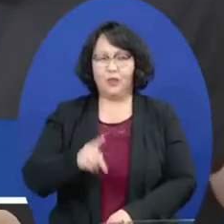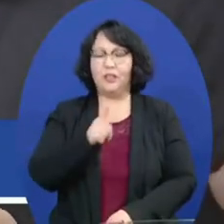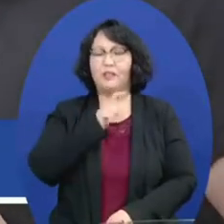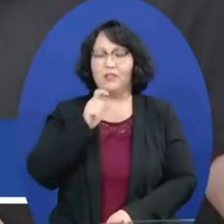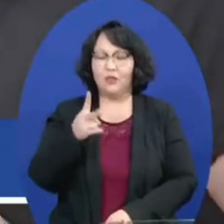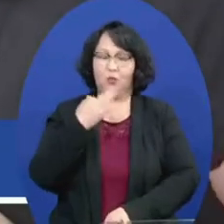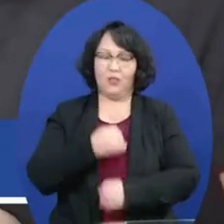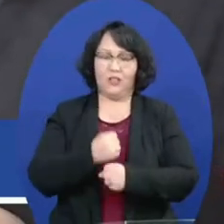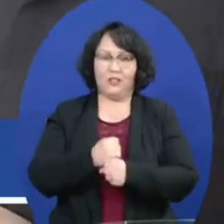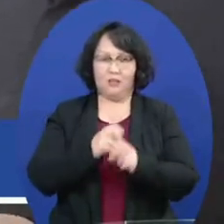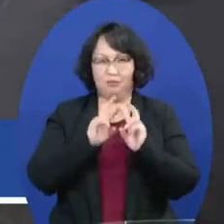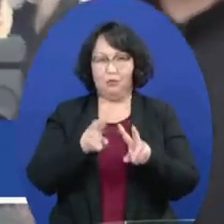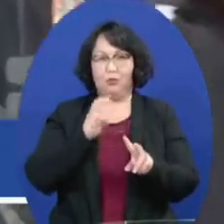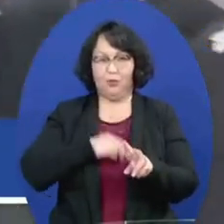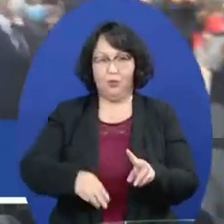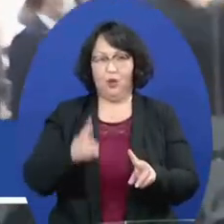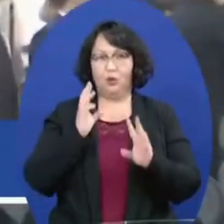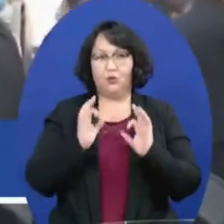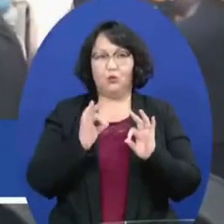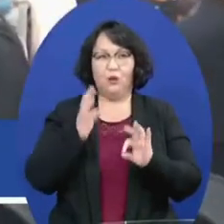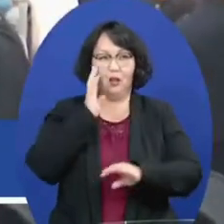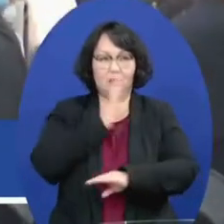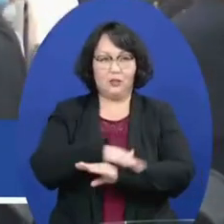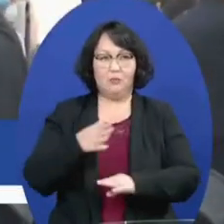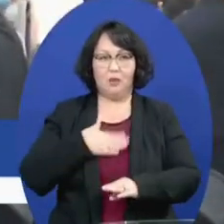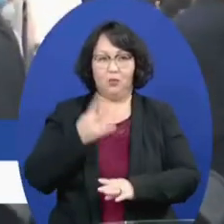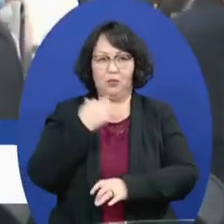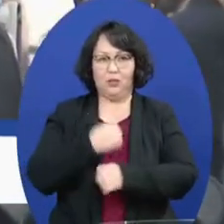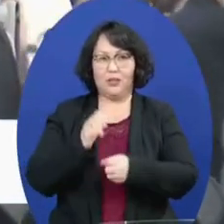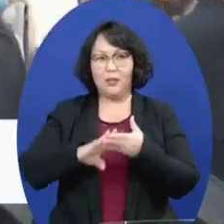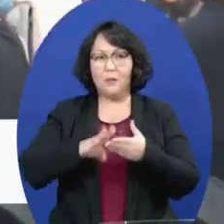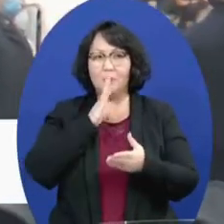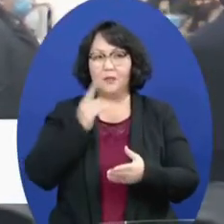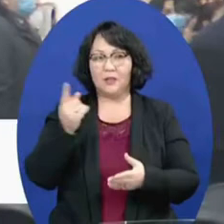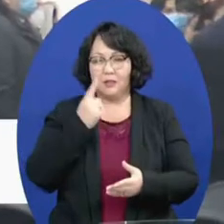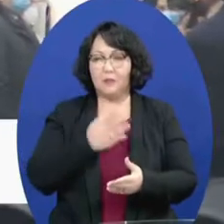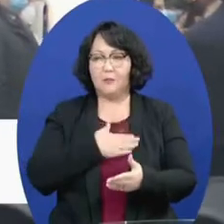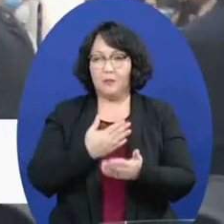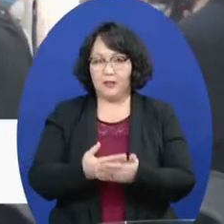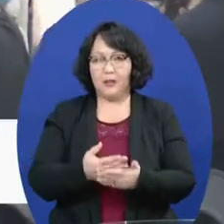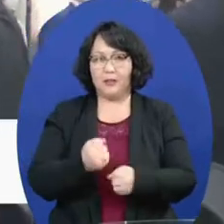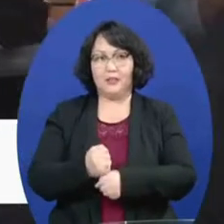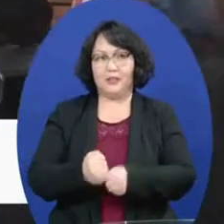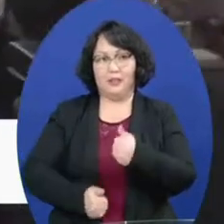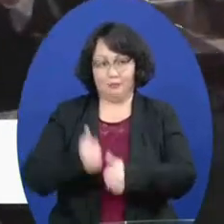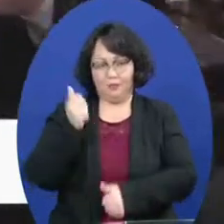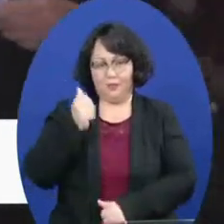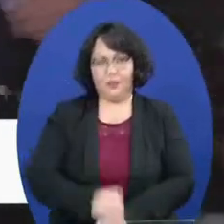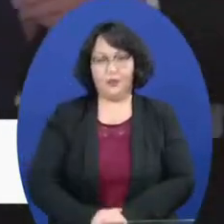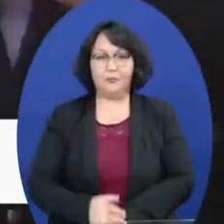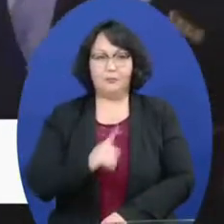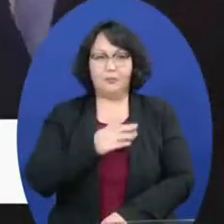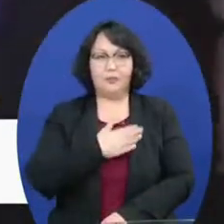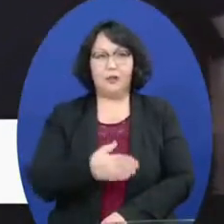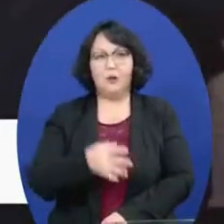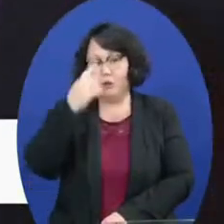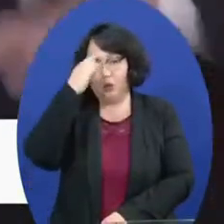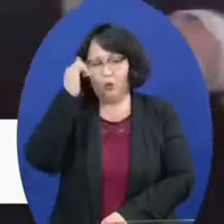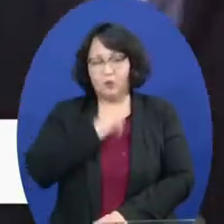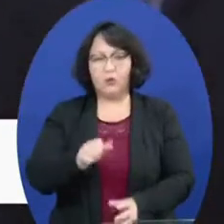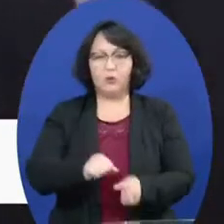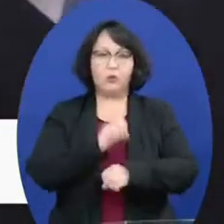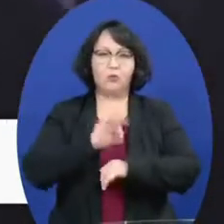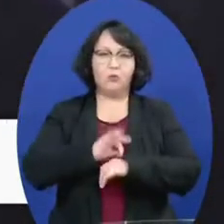үед мэн бол ингээд нүдэн хасан шийдвэр гаргаж бас мөн манай энэ үйл ажиллагаа дээр танилцах гэж ирсэн танд баярлалаа ажлын амжилт хүсье. Манай улс цар